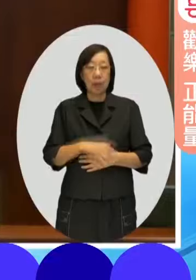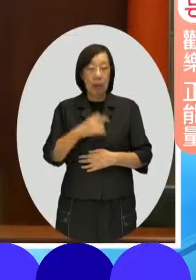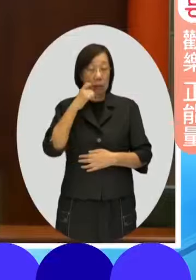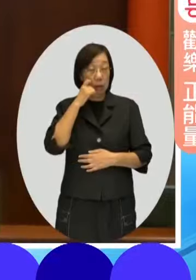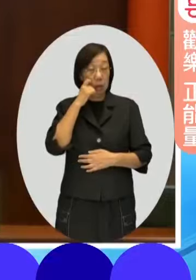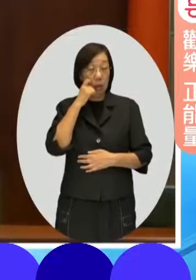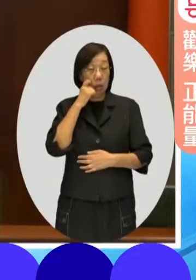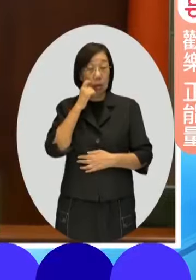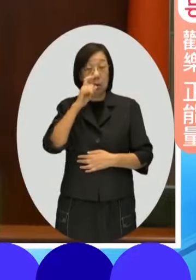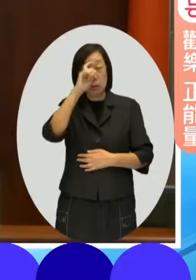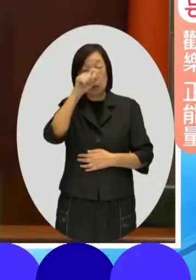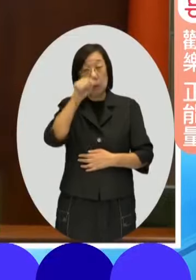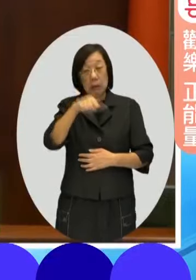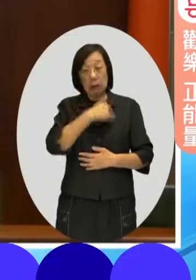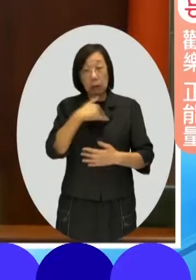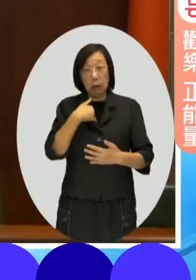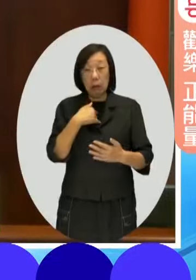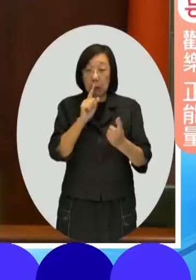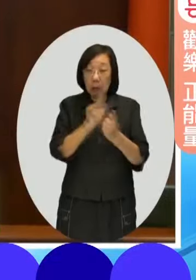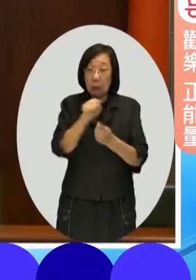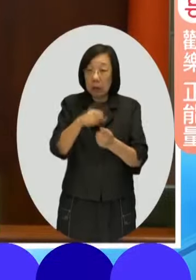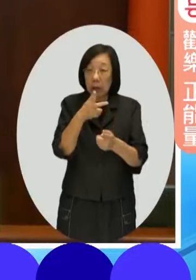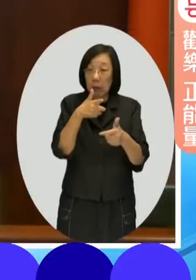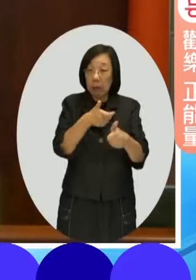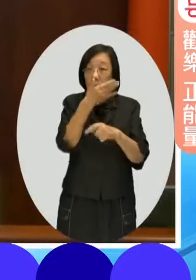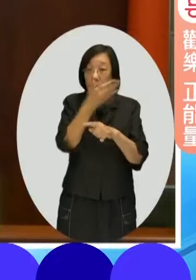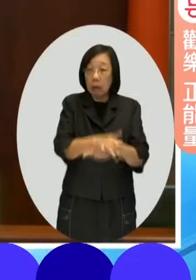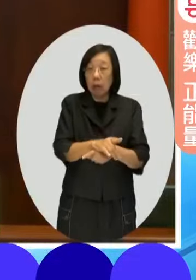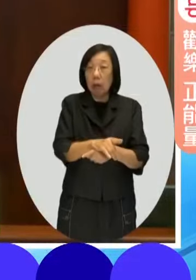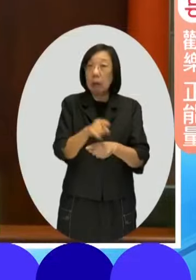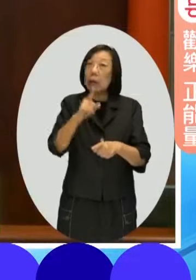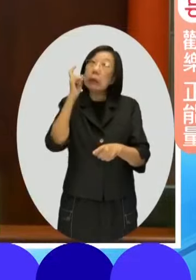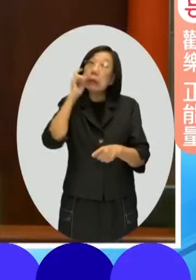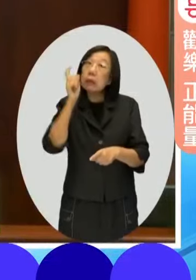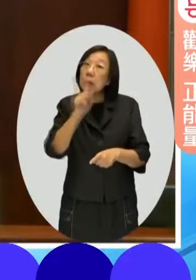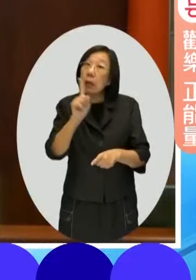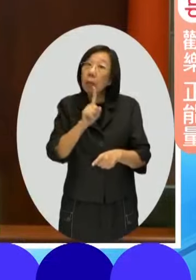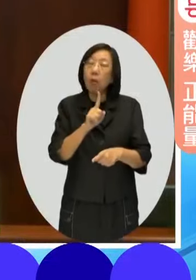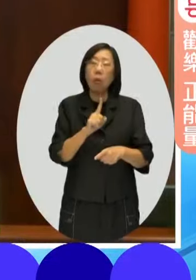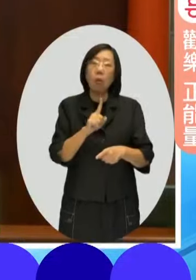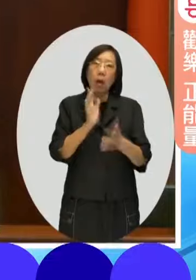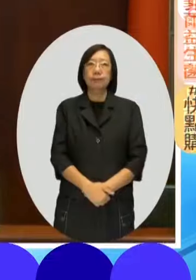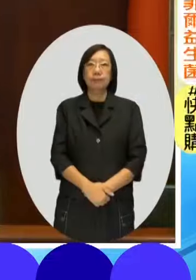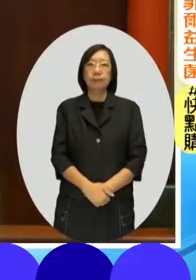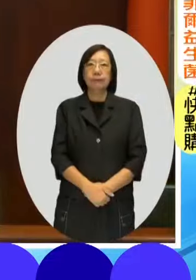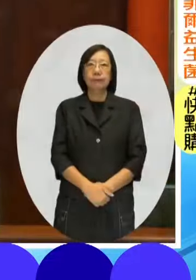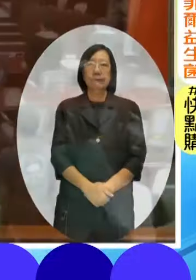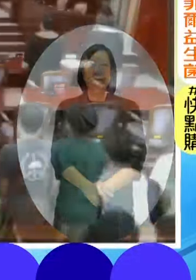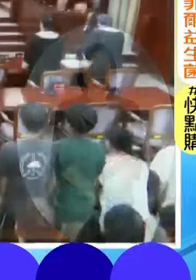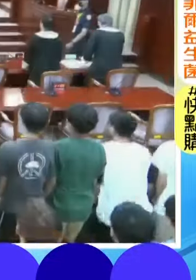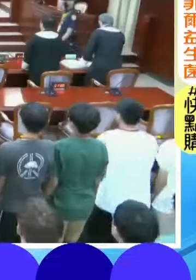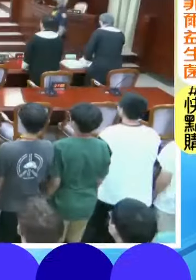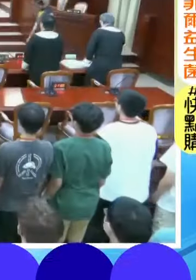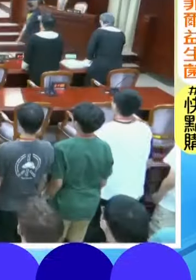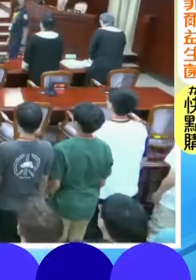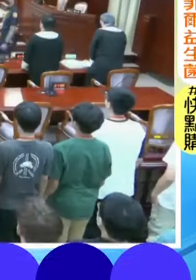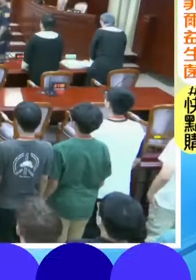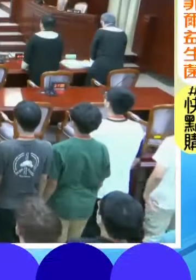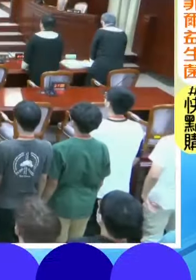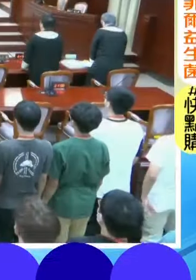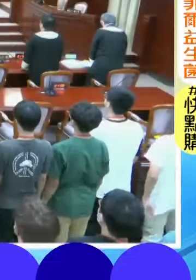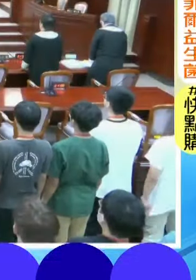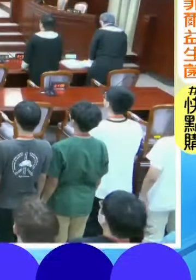这个叫做直接故意杀人啊，这个有机会被判死刑。但如果呢你是放火，对吧？或者你是在他经过的路上放炸弹，然